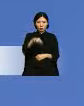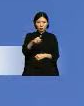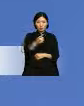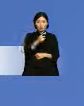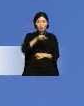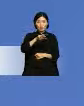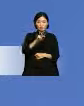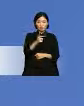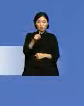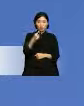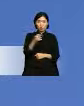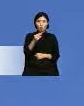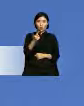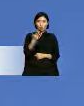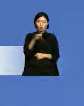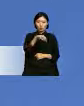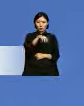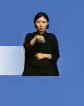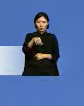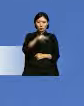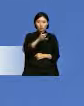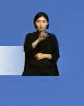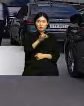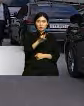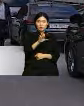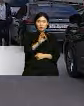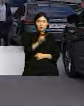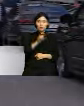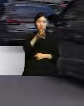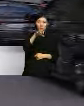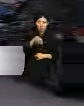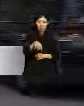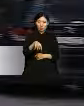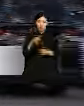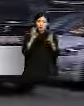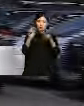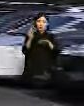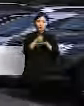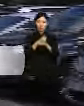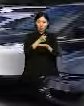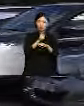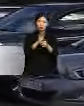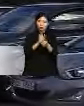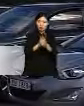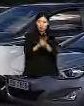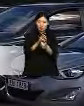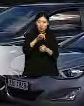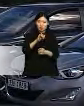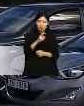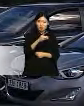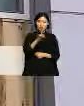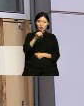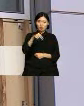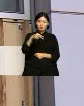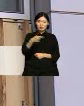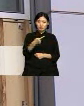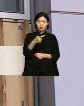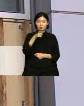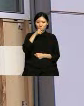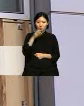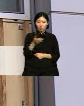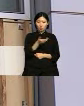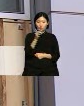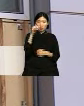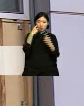관산과 송산, 고봉동 노선과 장항일동과 설문동 출퇴근 지원 노선, 킨텍스와 호수공원 경유 관광